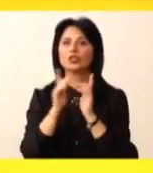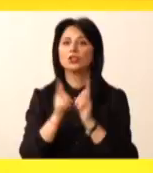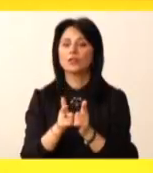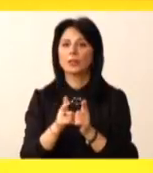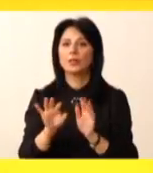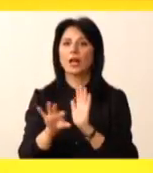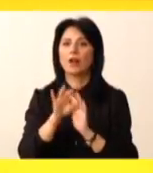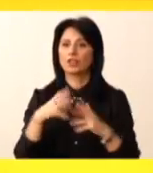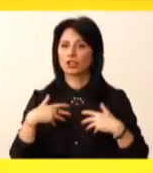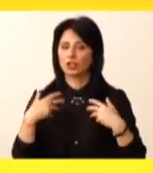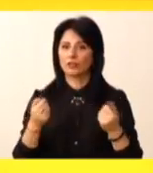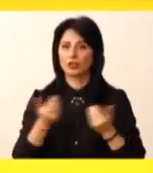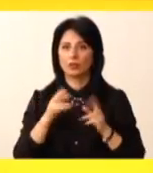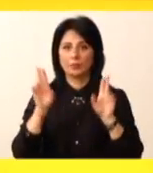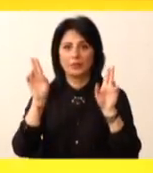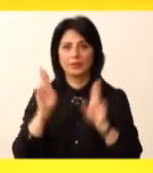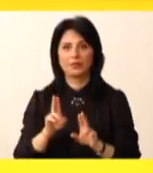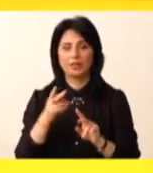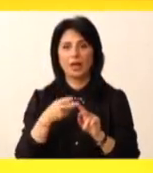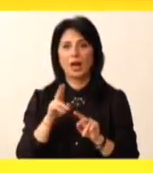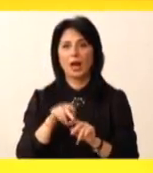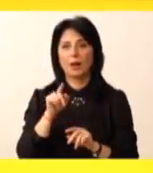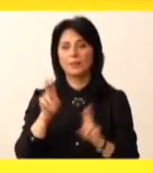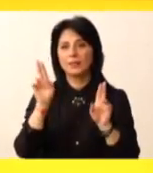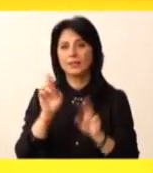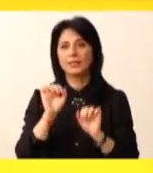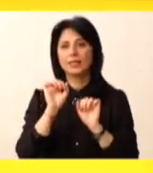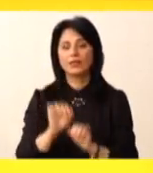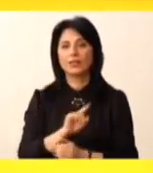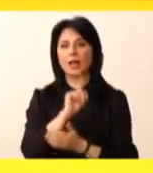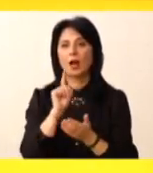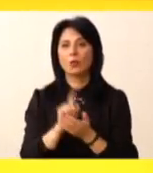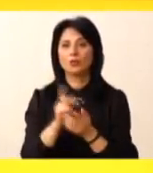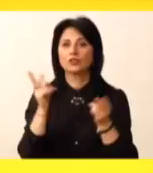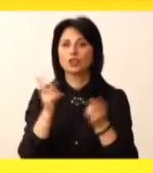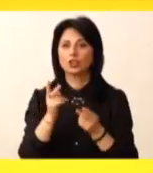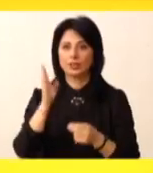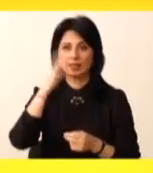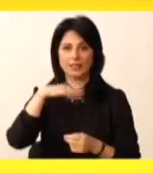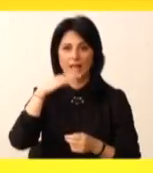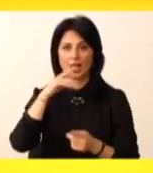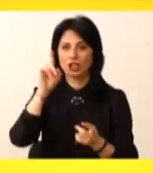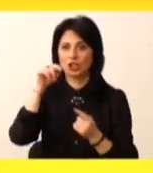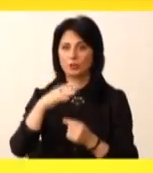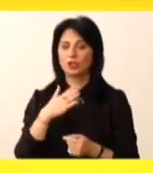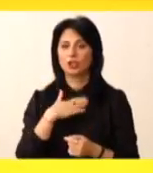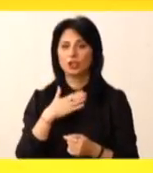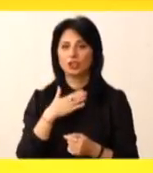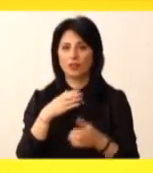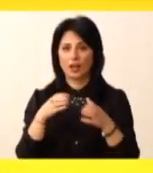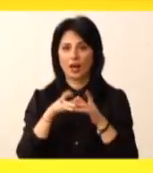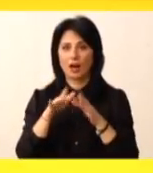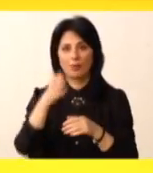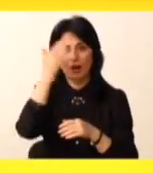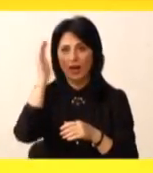რომ ავიჩიე ჯანსაღი ცხოვრების წესი და ამ წესის დასაცავად აუცილებლად გჭირდება წყალი. შესაბამისად ჩვენი კამპანია